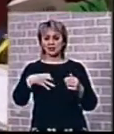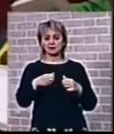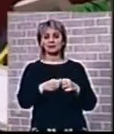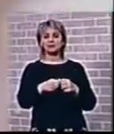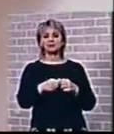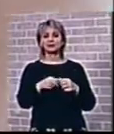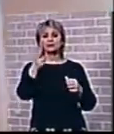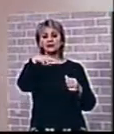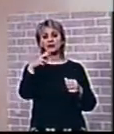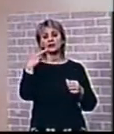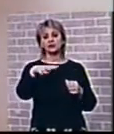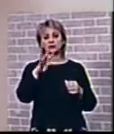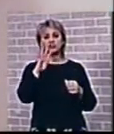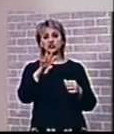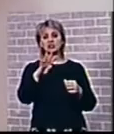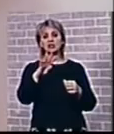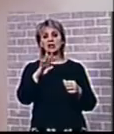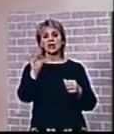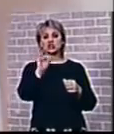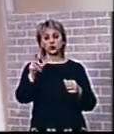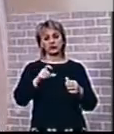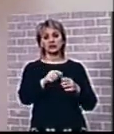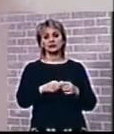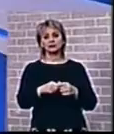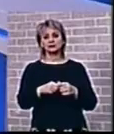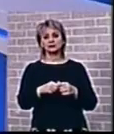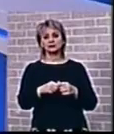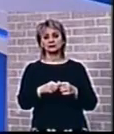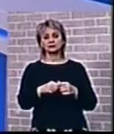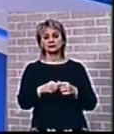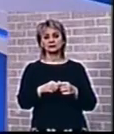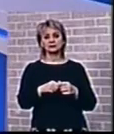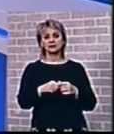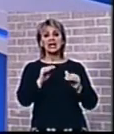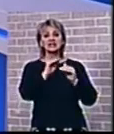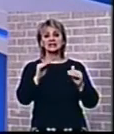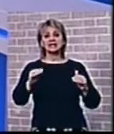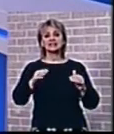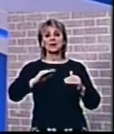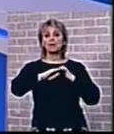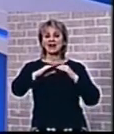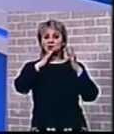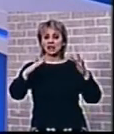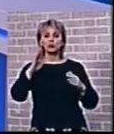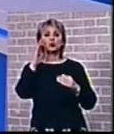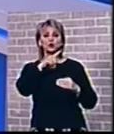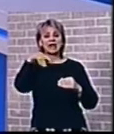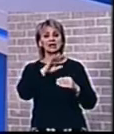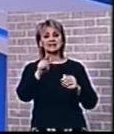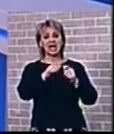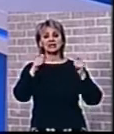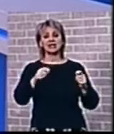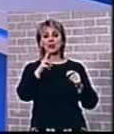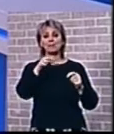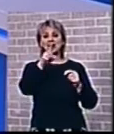Инна Панфилова, Юрий Санкин, Дон-24, Ростов-на-Дону. Детский полевой лагерь «Будущее России» открыт на